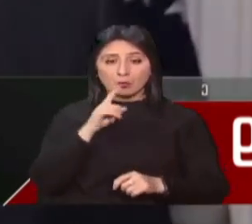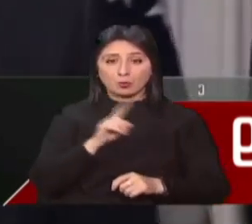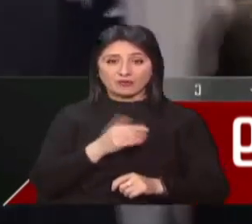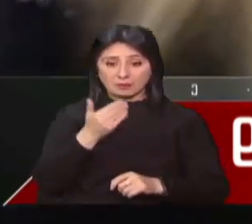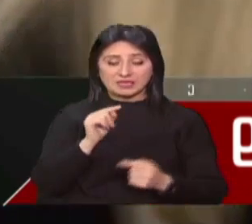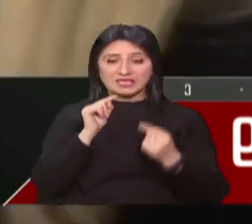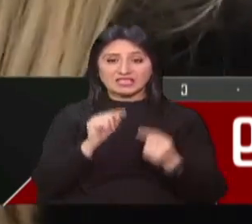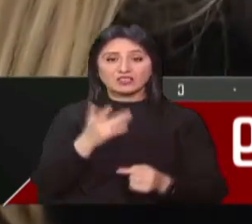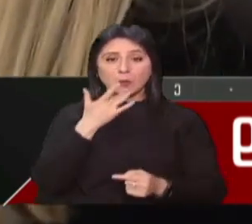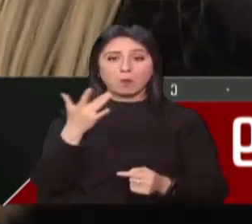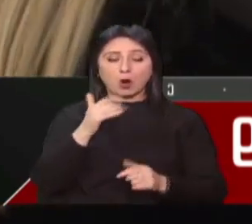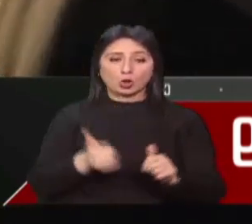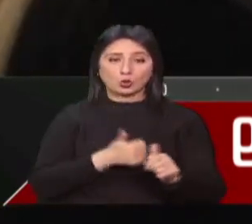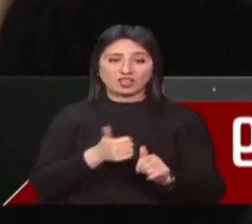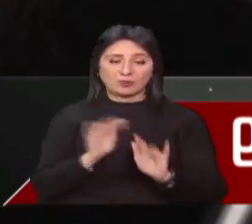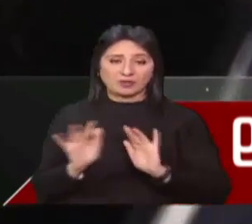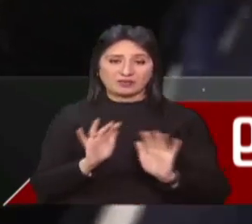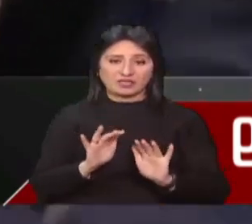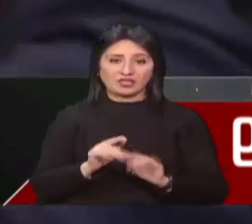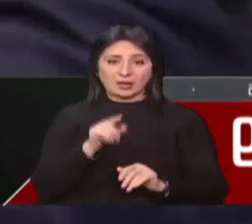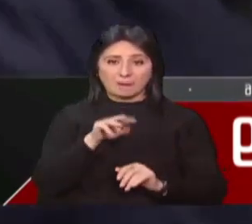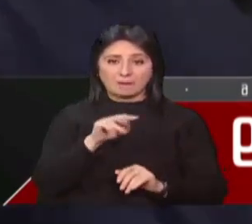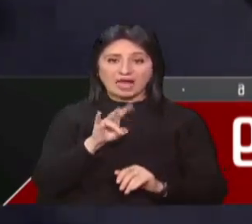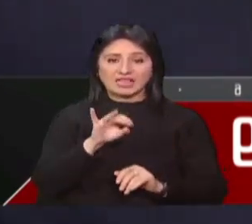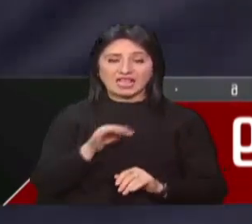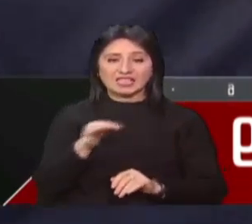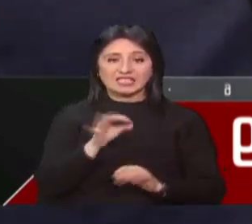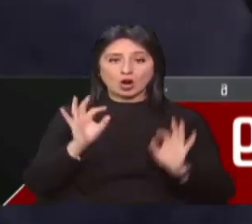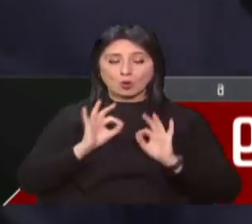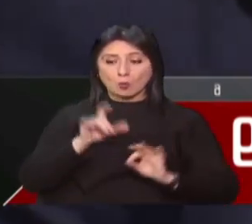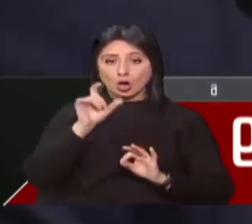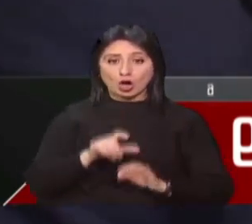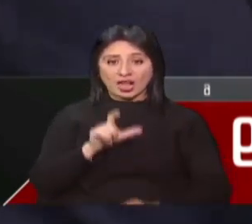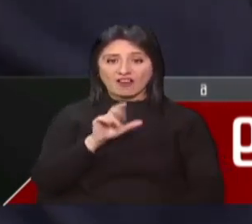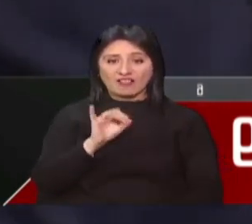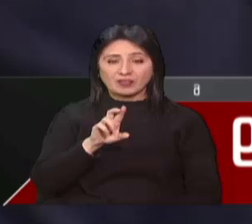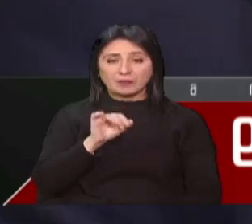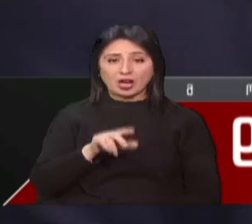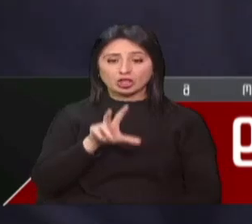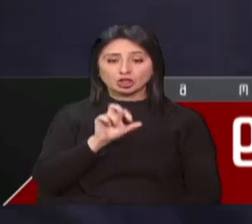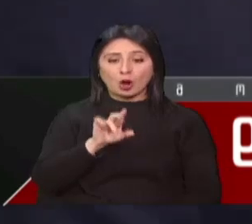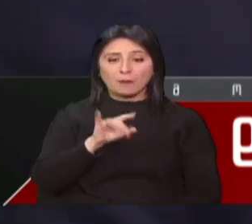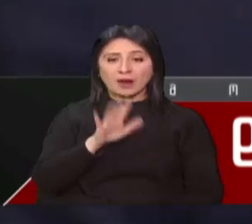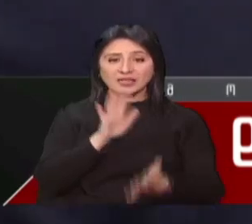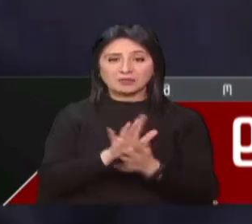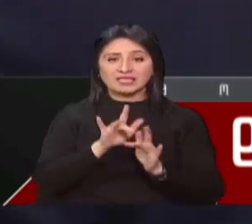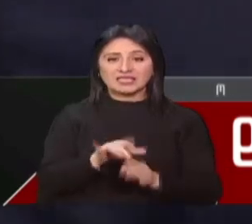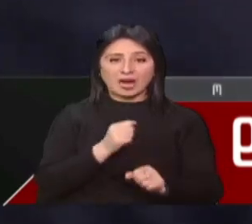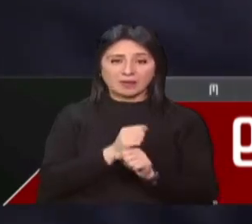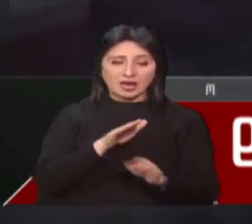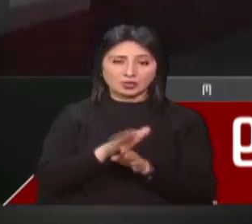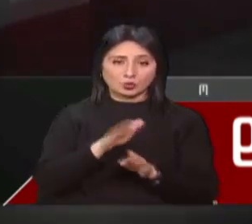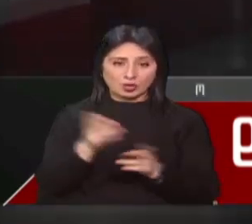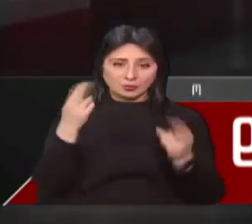რომ მის წინააღმდეგ პოლიტიკური დევნა მიმდინარეობს და მანჰეტენის საოლქო პროკურორი ელვინ ბრეგი ჯო ბაიდენის ბინძურ საქმეს